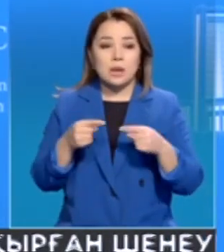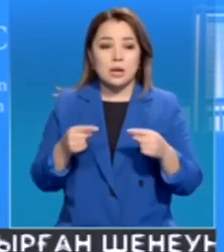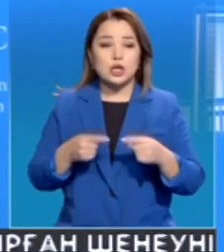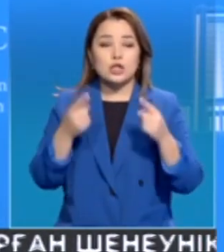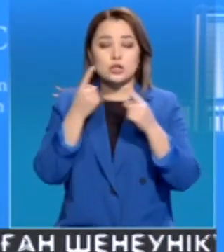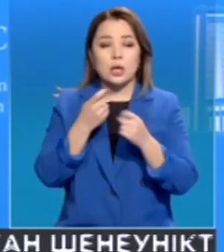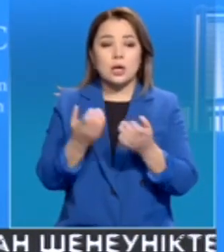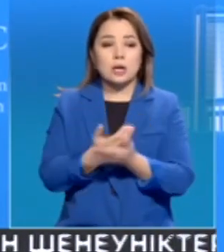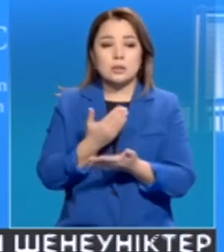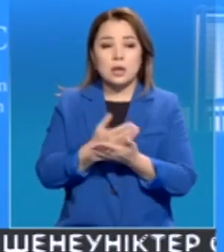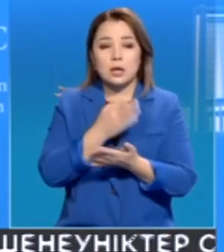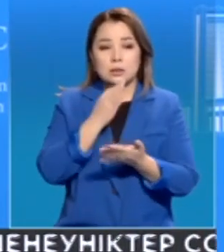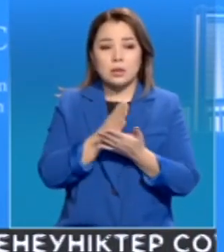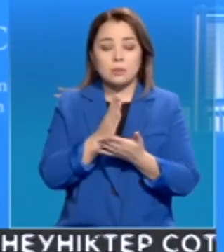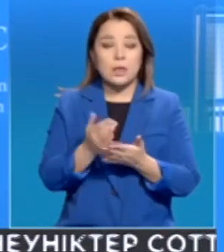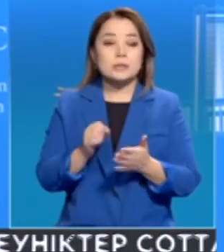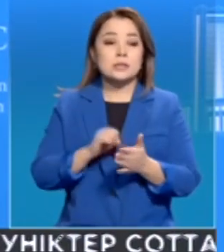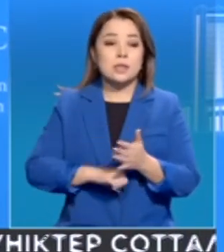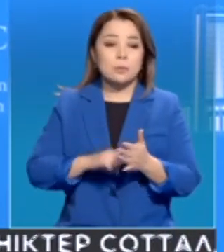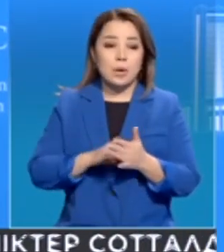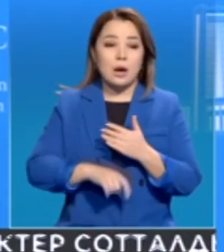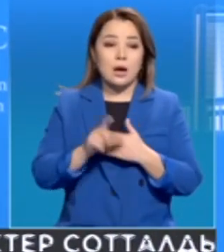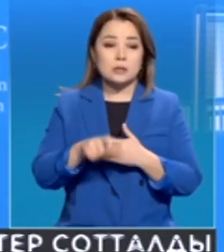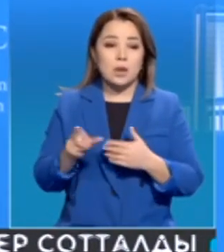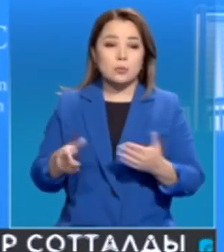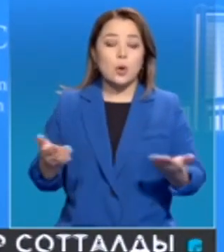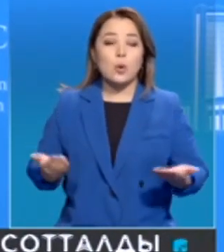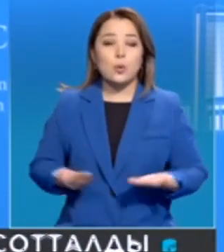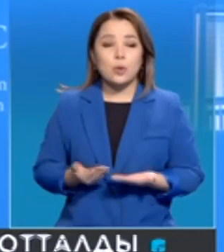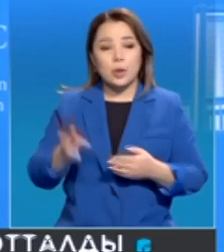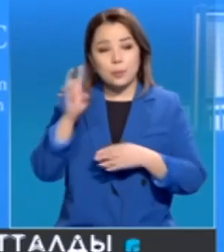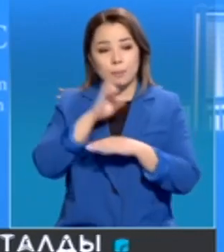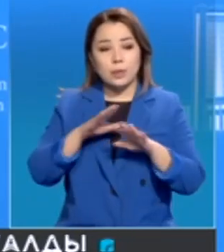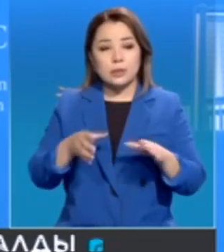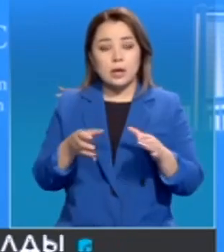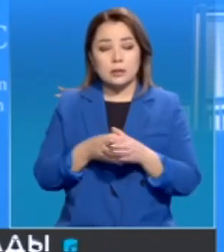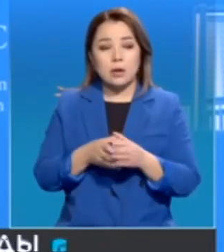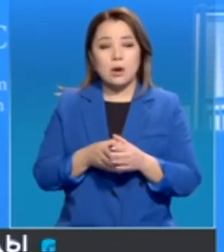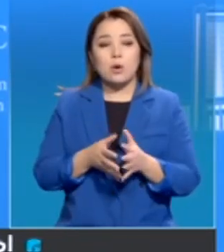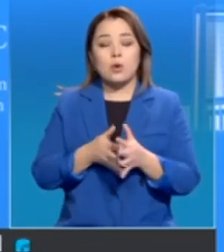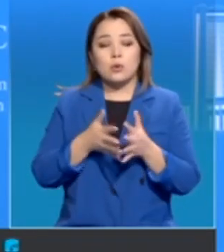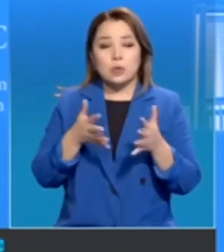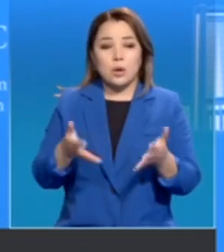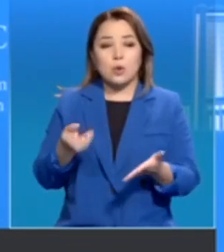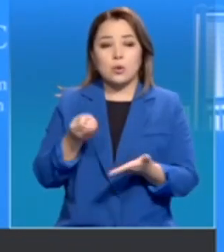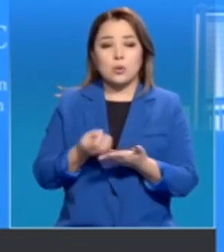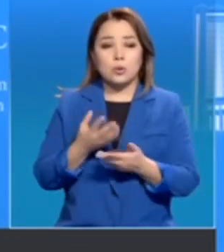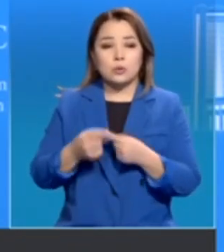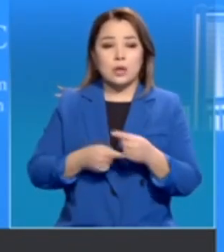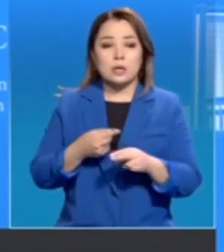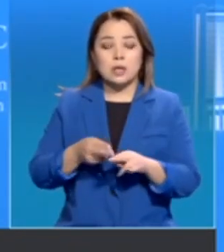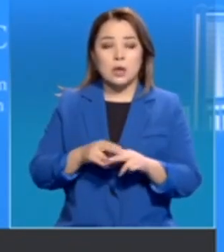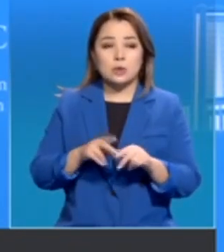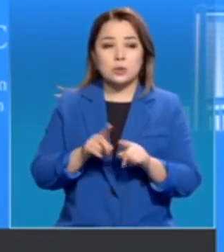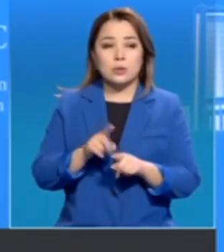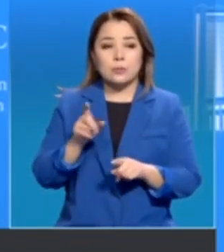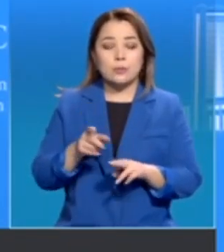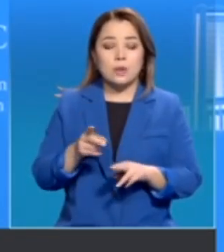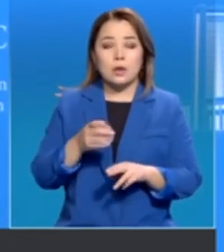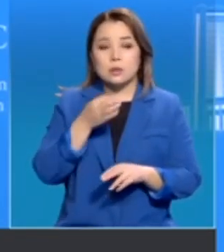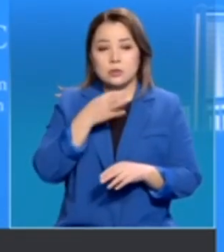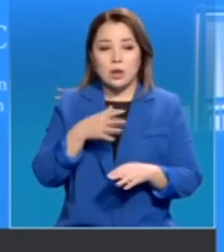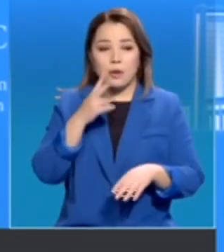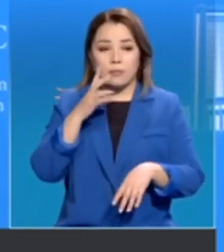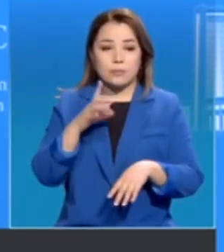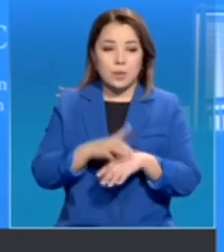жария түрінде қылмыстық істі жүргізу керек, себебі адамның өмірі бұл мемлекетіміздің аса үлкен құндылығы, сол үшін бұл жерде кез келген